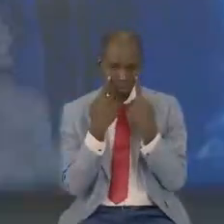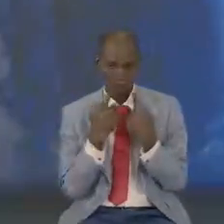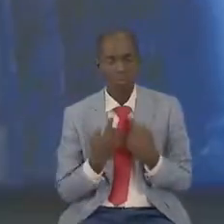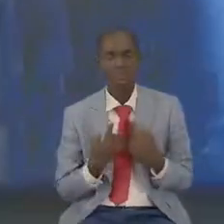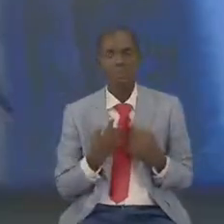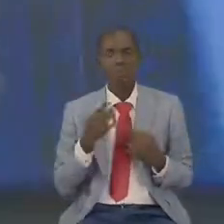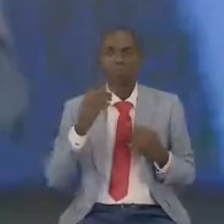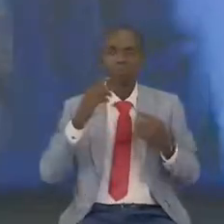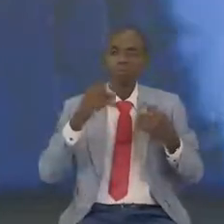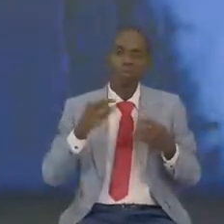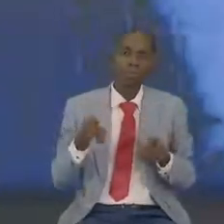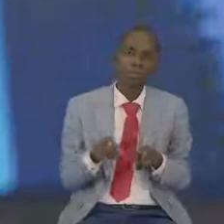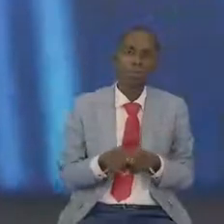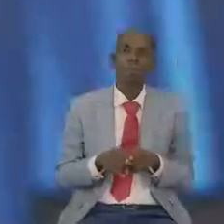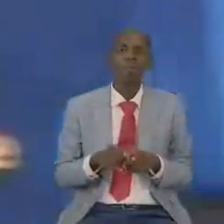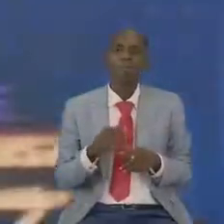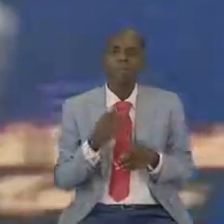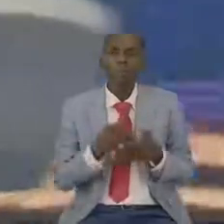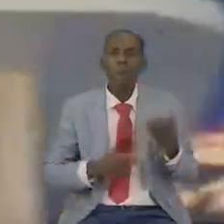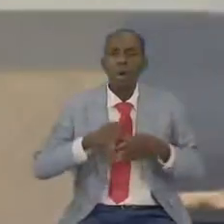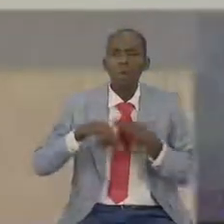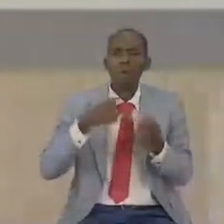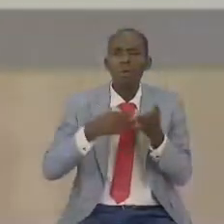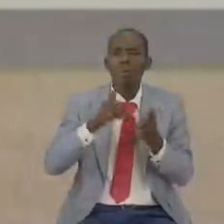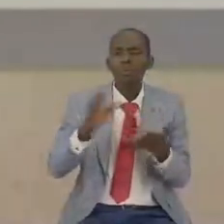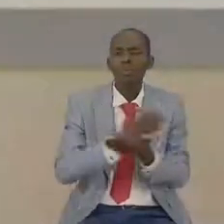m'alarme. Ah. Et ce que nous avons chanté hier,